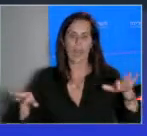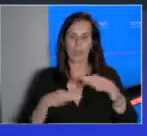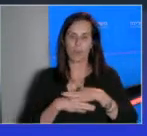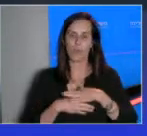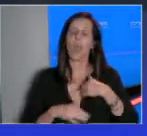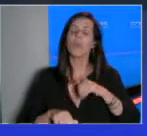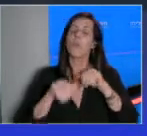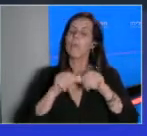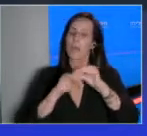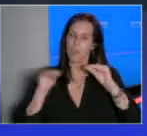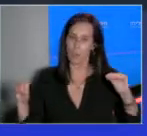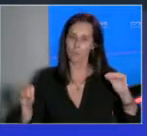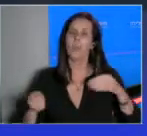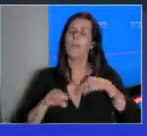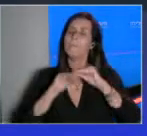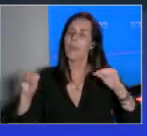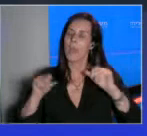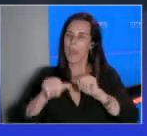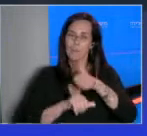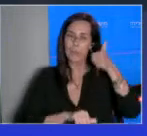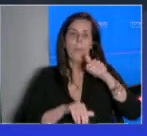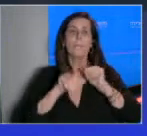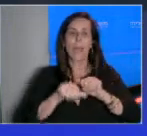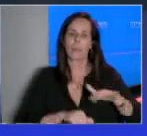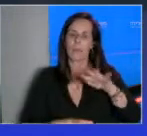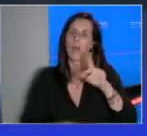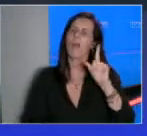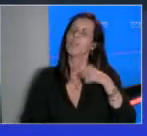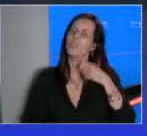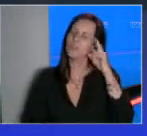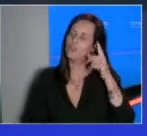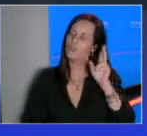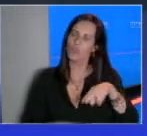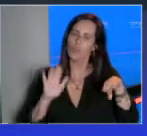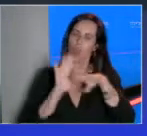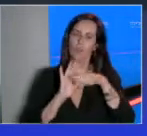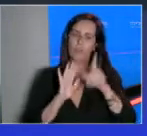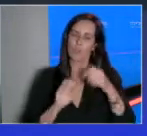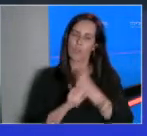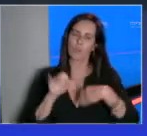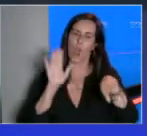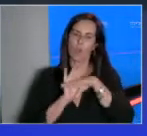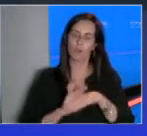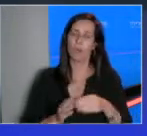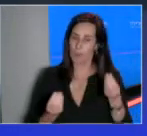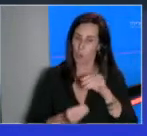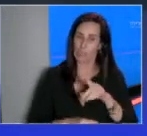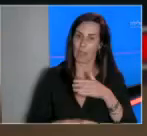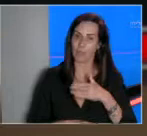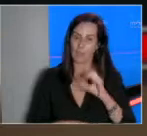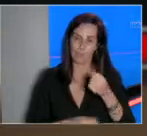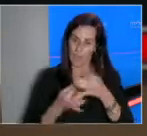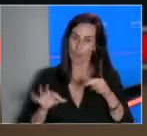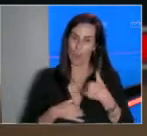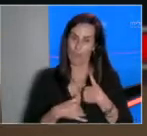שלנו, אנחנו בעד המורים, אנחנו בעד המנהלים, אנחנו בעד המערכת, אנחנו חושבים שיש חוק וצריך לקיים אותו. בנוסף, אני, אם